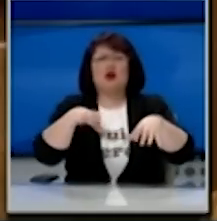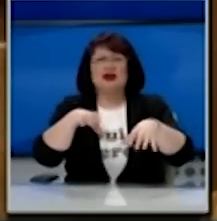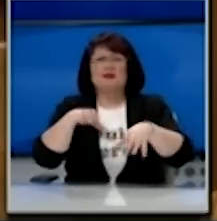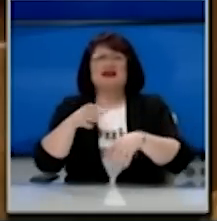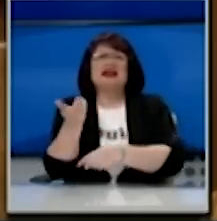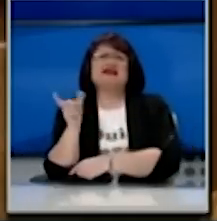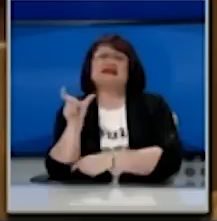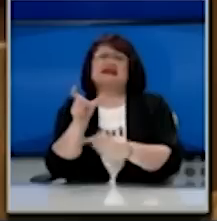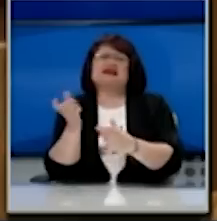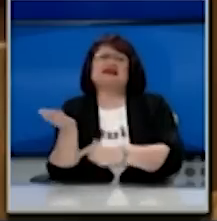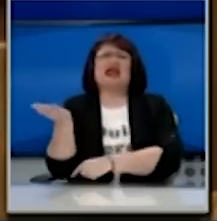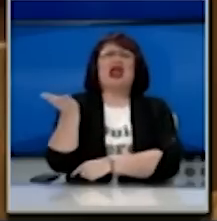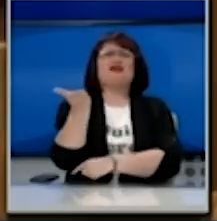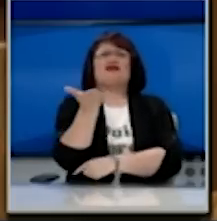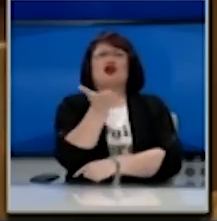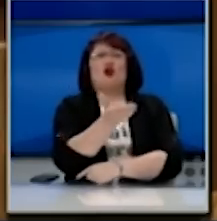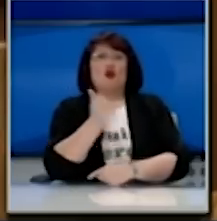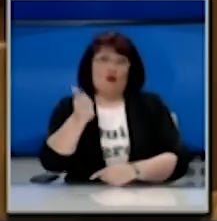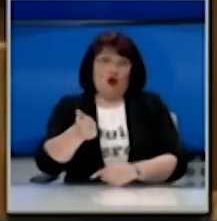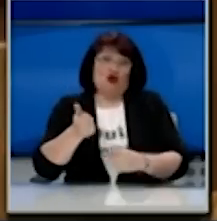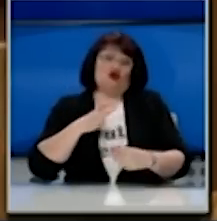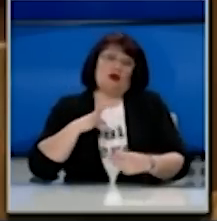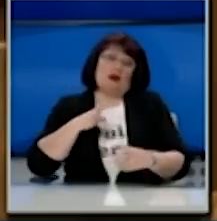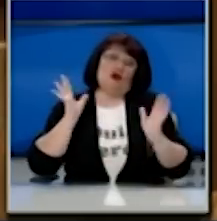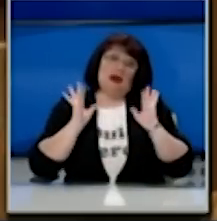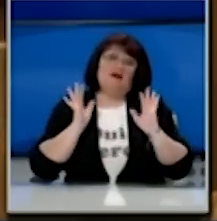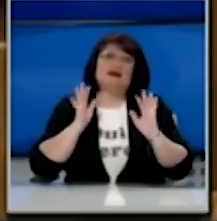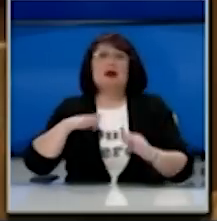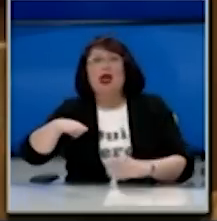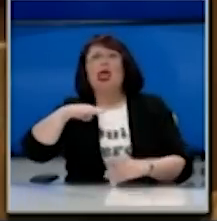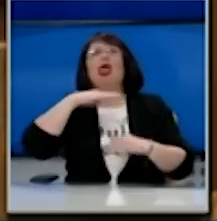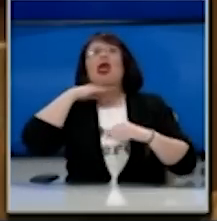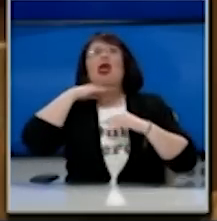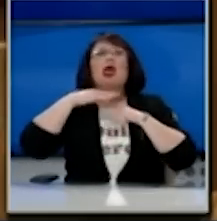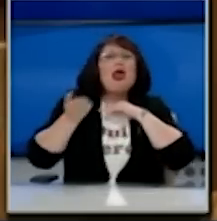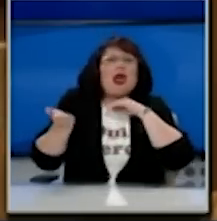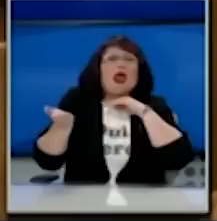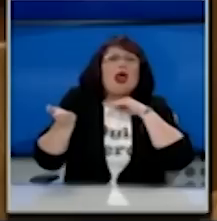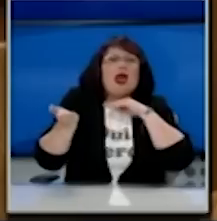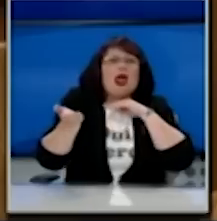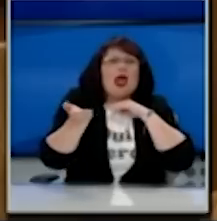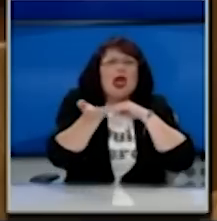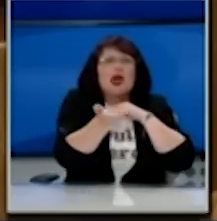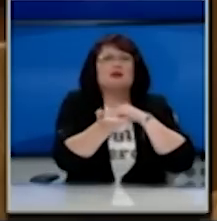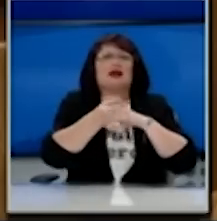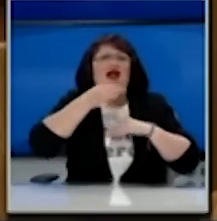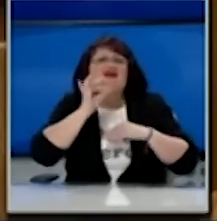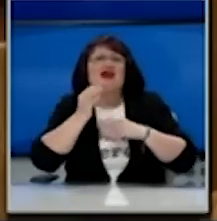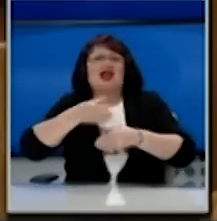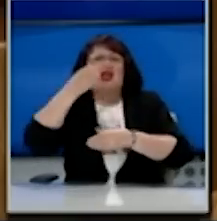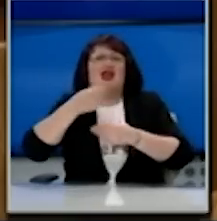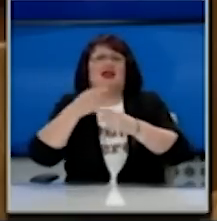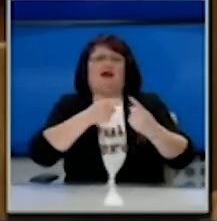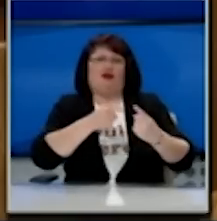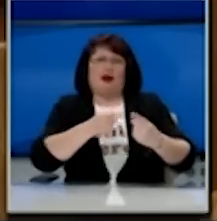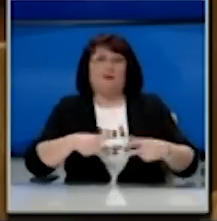προσωπικό της να βουτάει εθελοντικά μέχρι το λαιμό στο νερό για να σερβίρει.